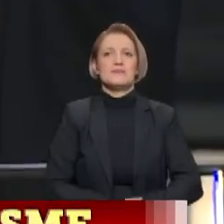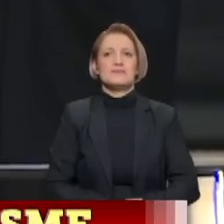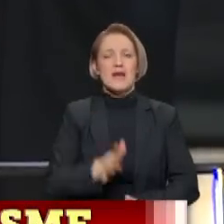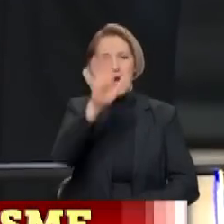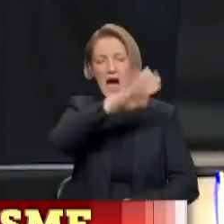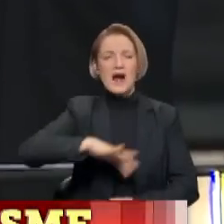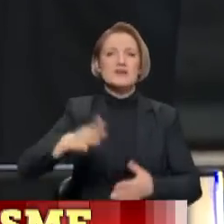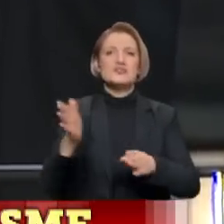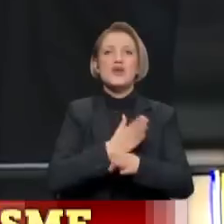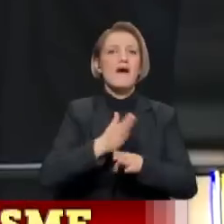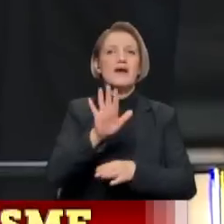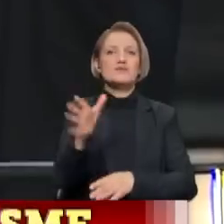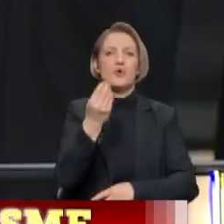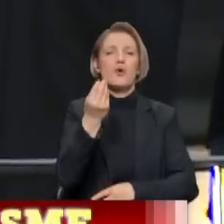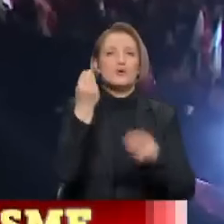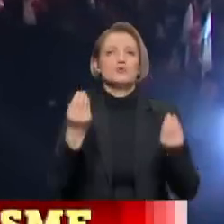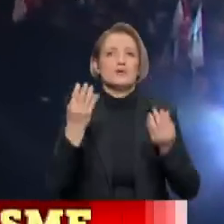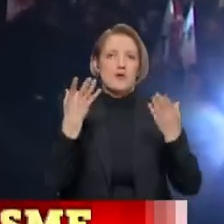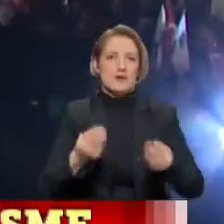çok güzel.